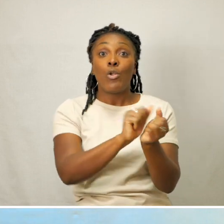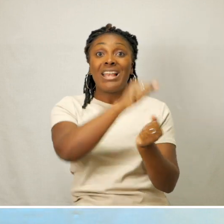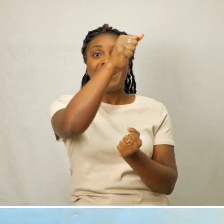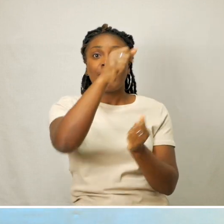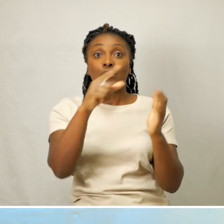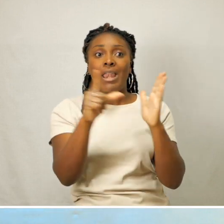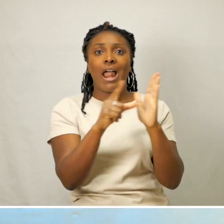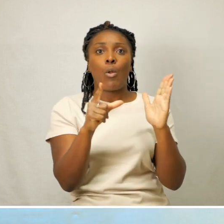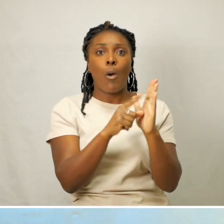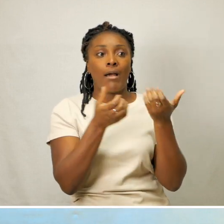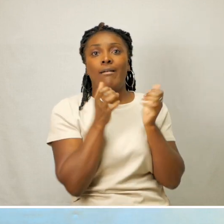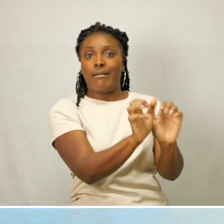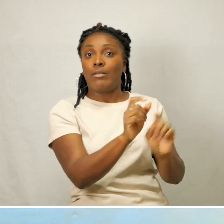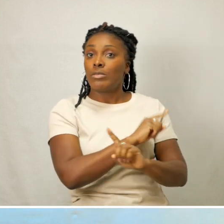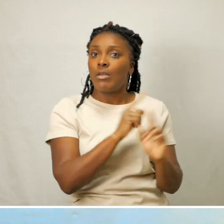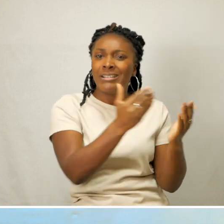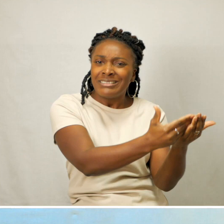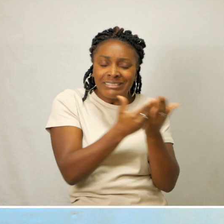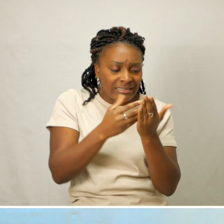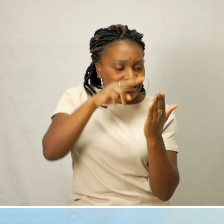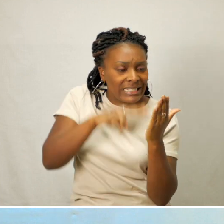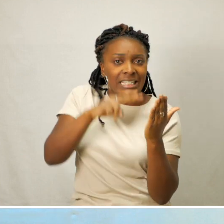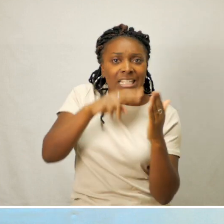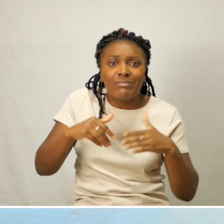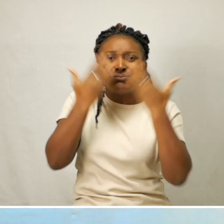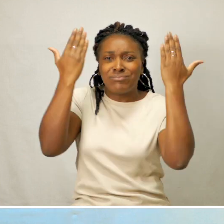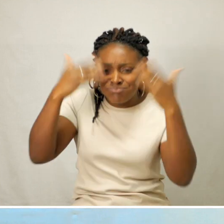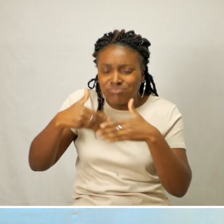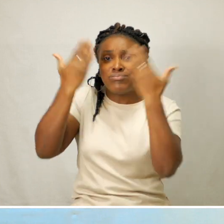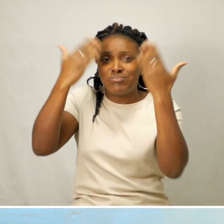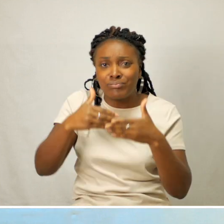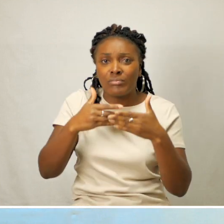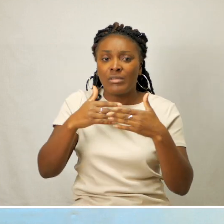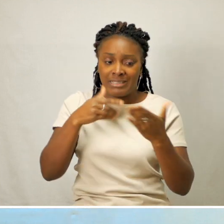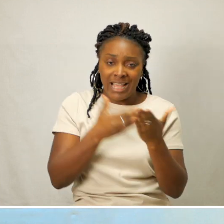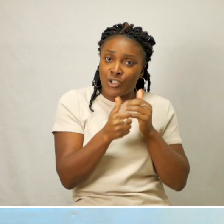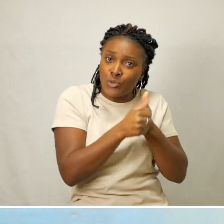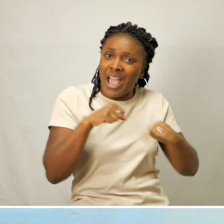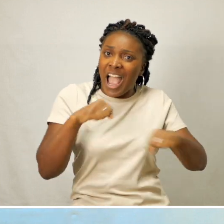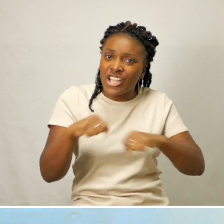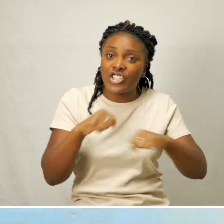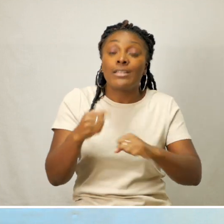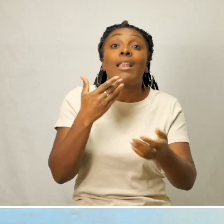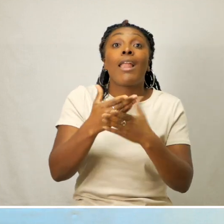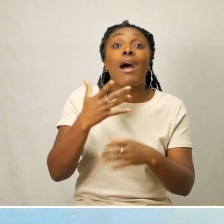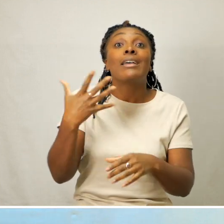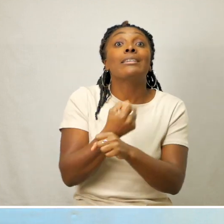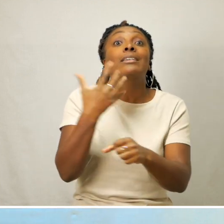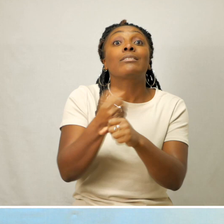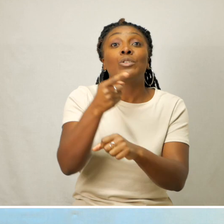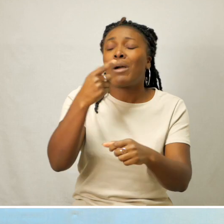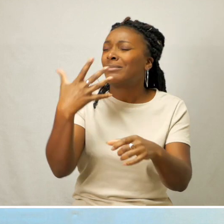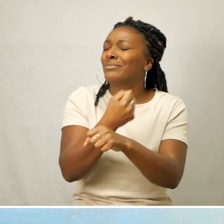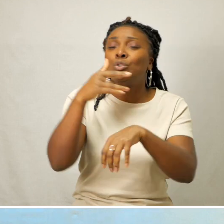Médite-le jour et nuit pour agir fidèlement selon tout ce qui est écrit, car c'est alors que tu réussiras, que tu auras du succès dans tes